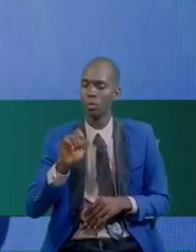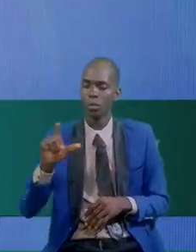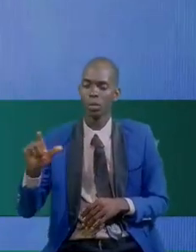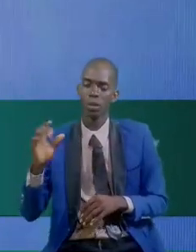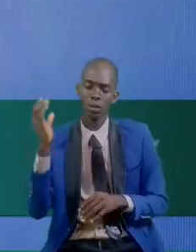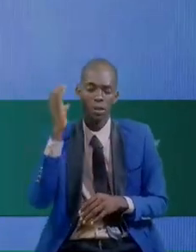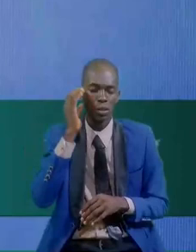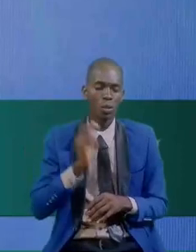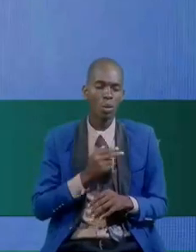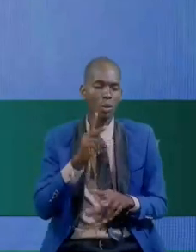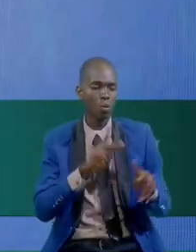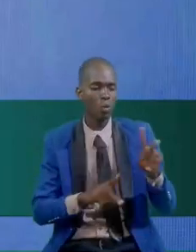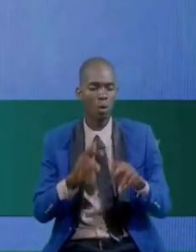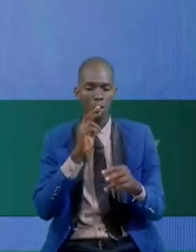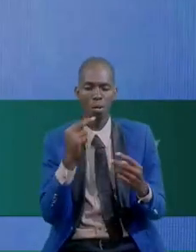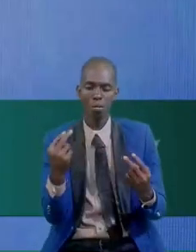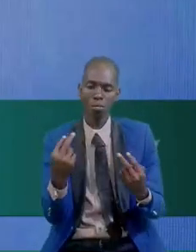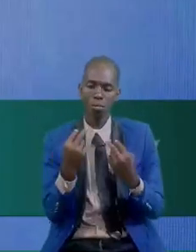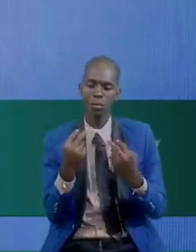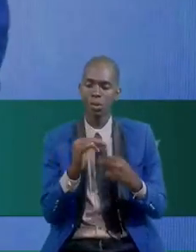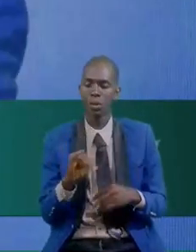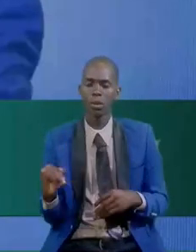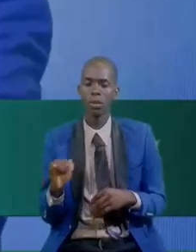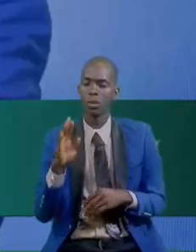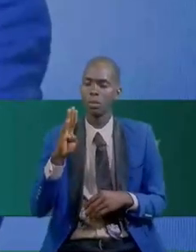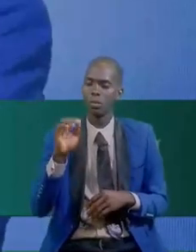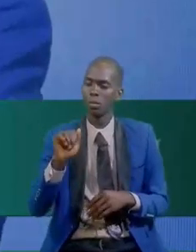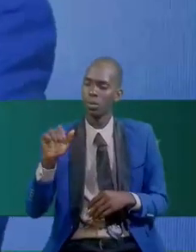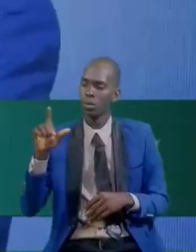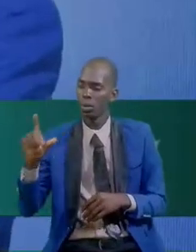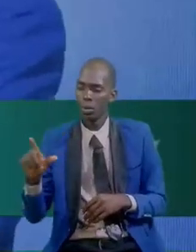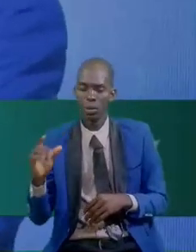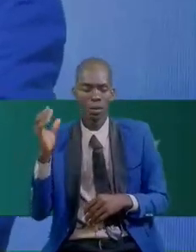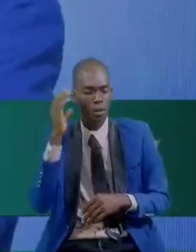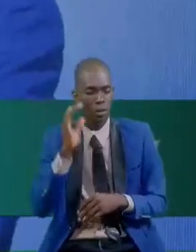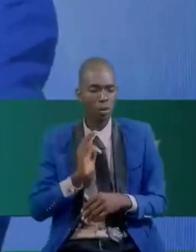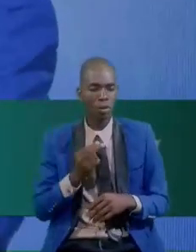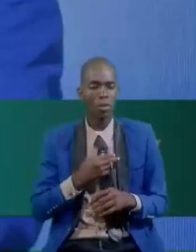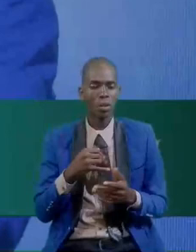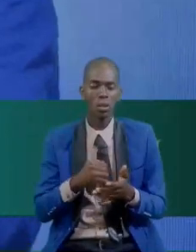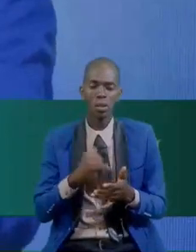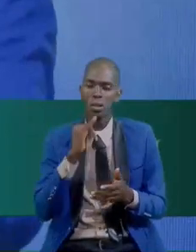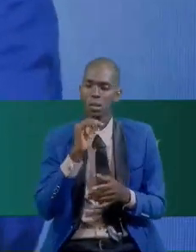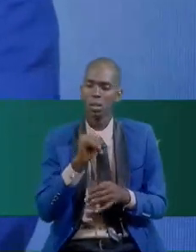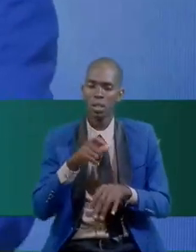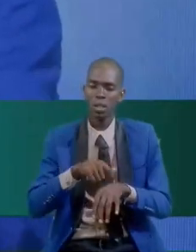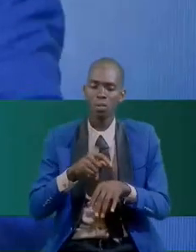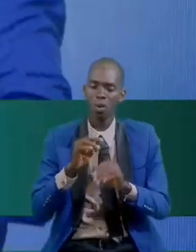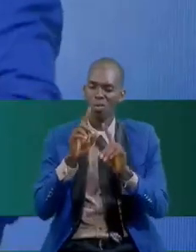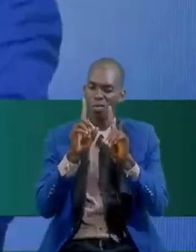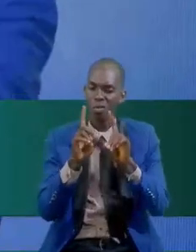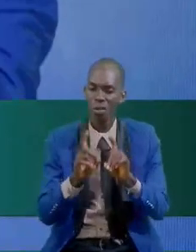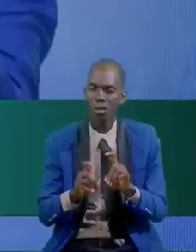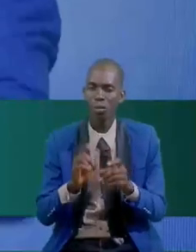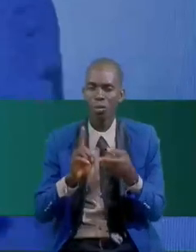Le peuple nous regarde, Baal, réponds-nous. C'est un jour de épreuve pour